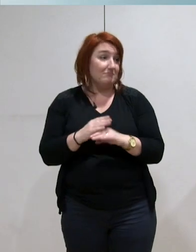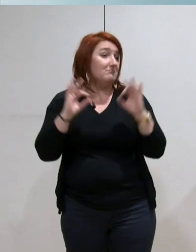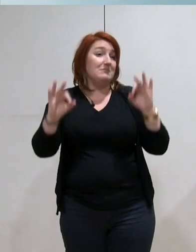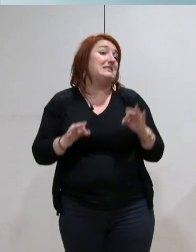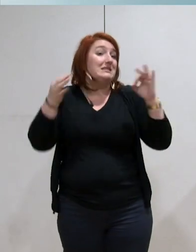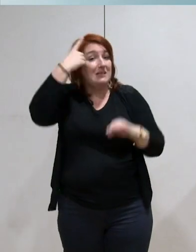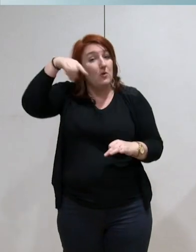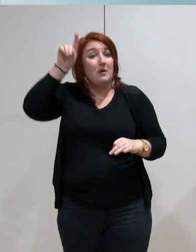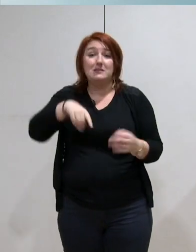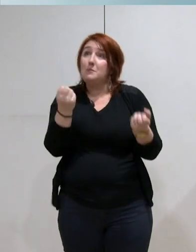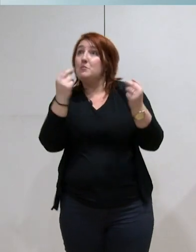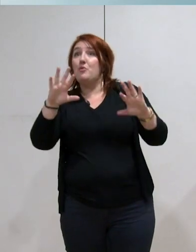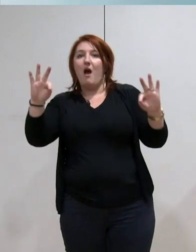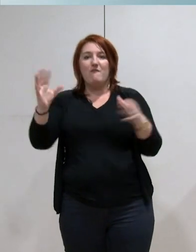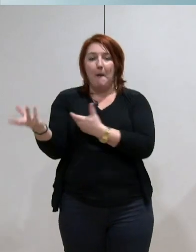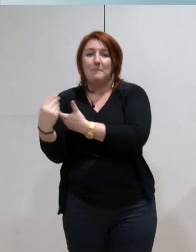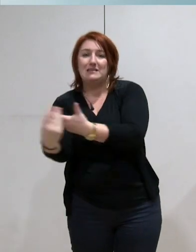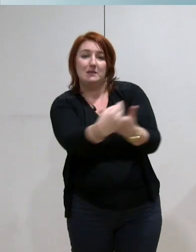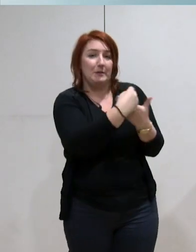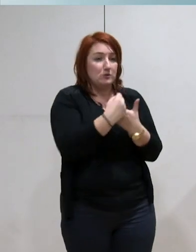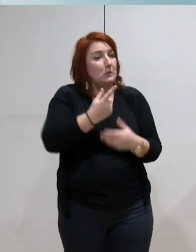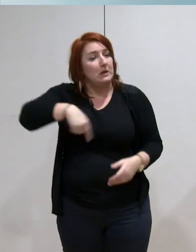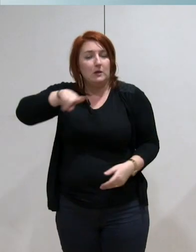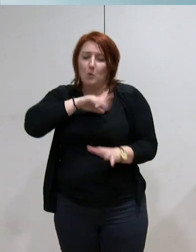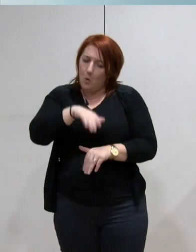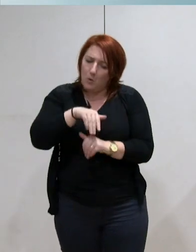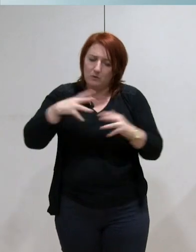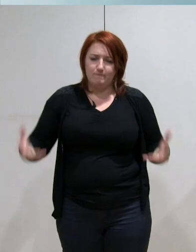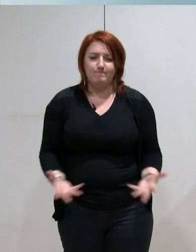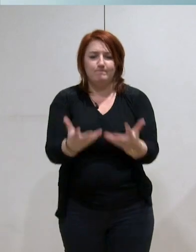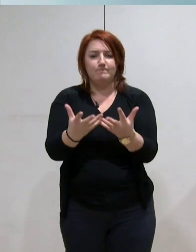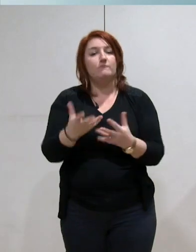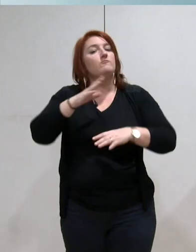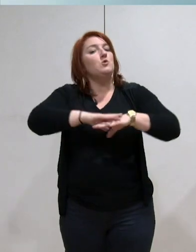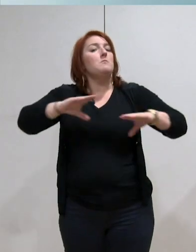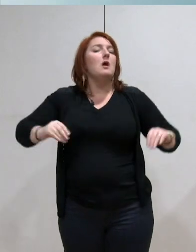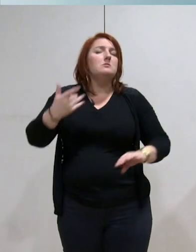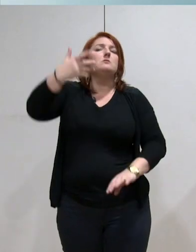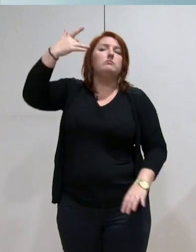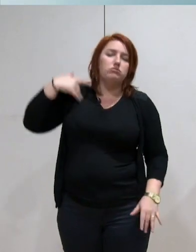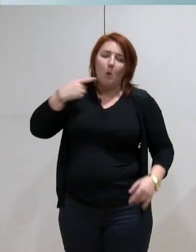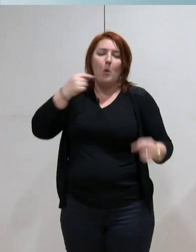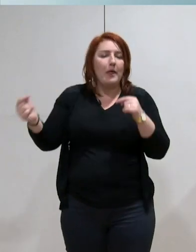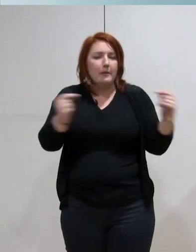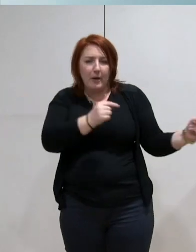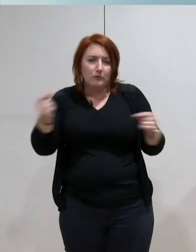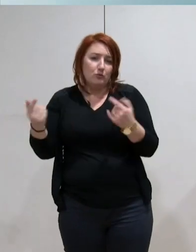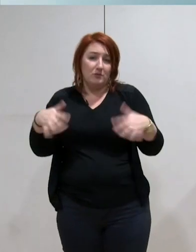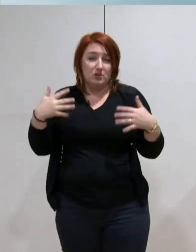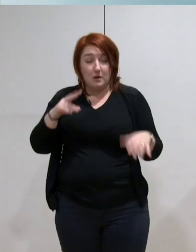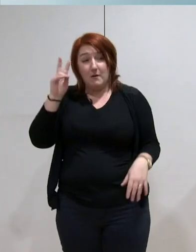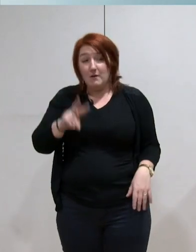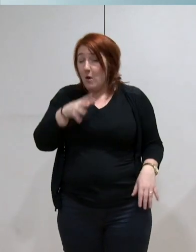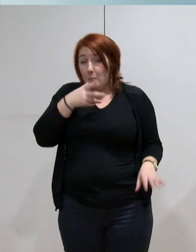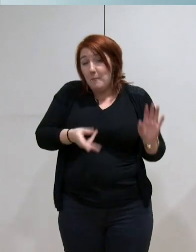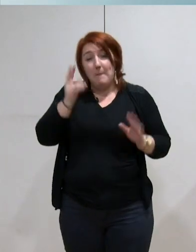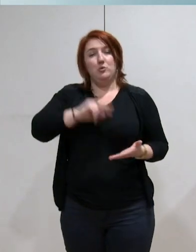à soutenir sur le coup nous avons déjà beaucoup échangé sur le sujet je rappelle simplement qu'il est difficile de faire plus sobre et